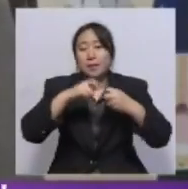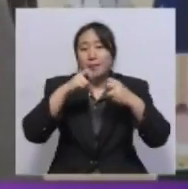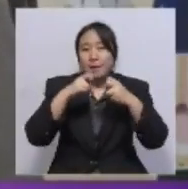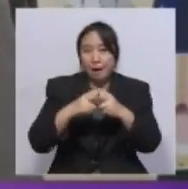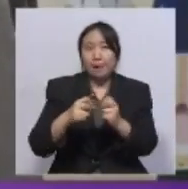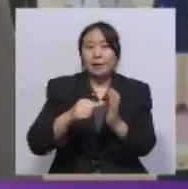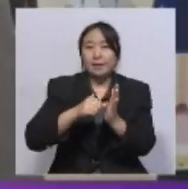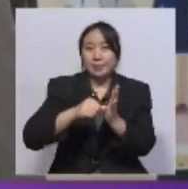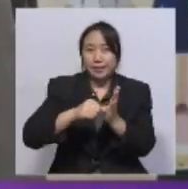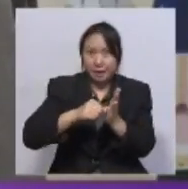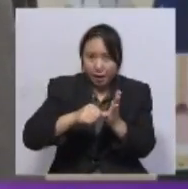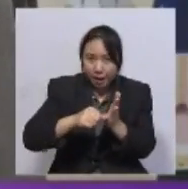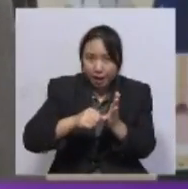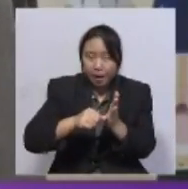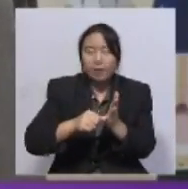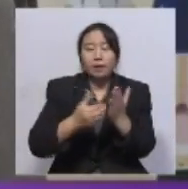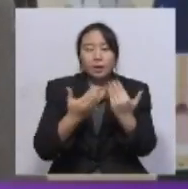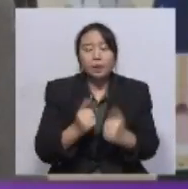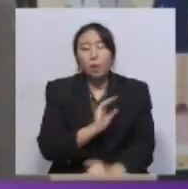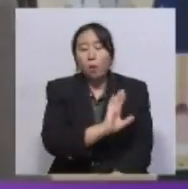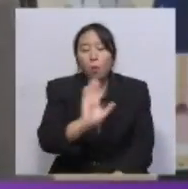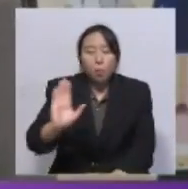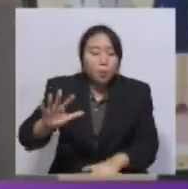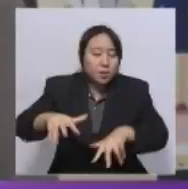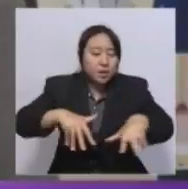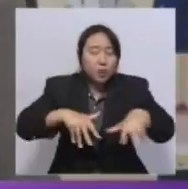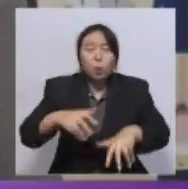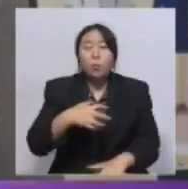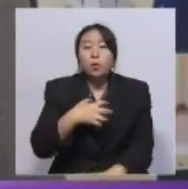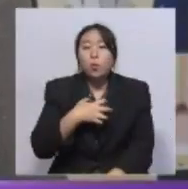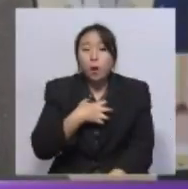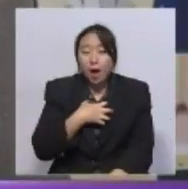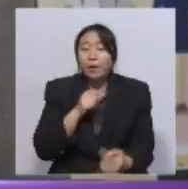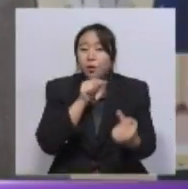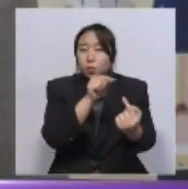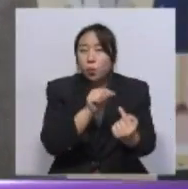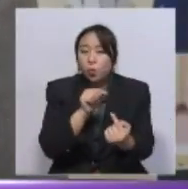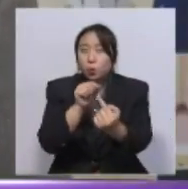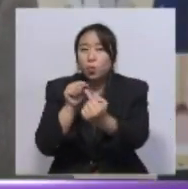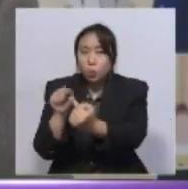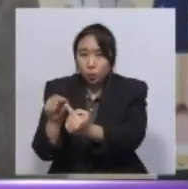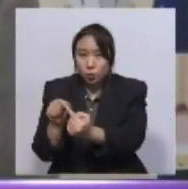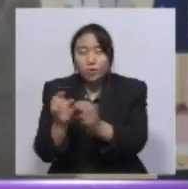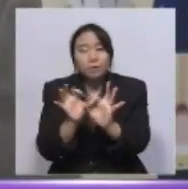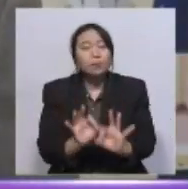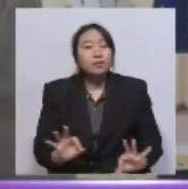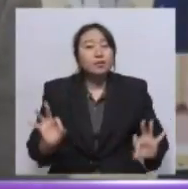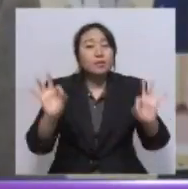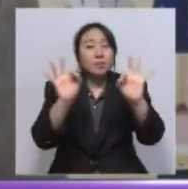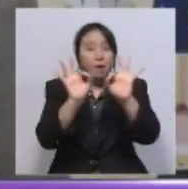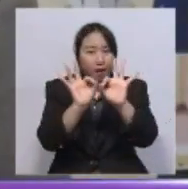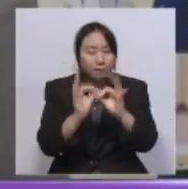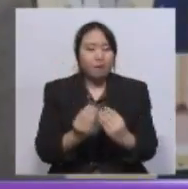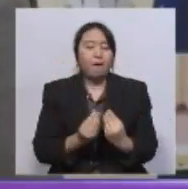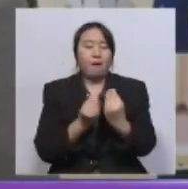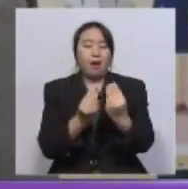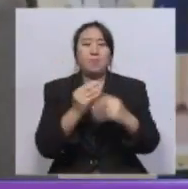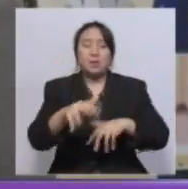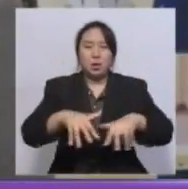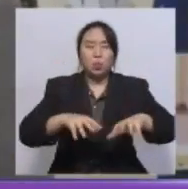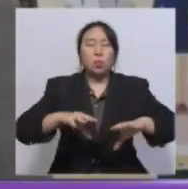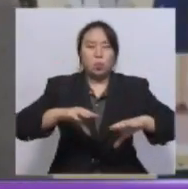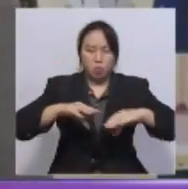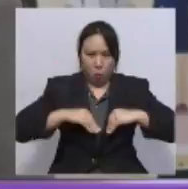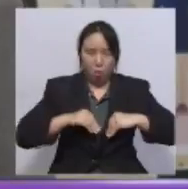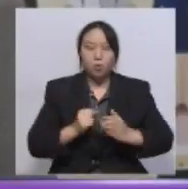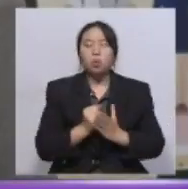วมทั้งตอบสนองต่อความต้องการของประชาชนโดยเฉพาะการที่จะยอมให้ประชาชนเข้ามามีส่วนร่วมดูแ